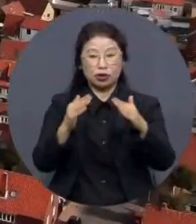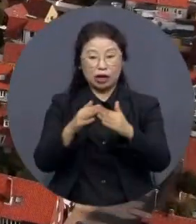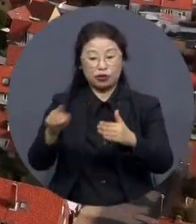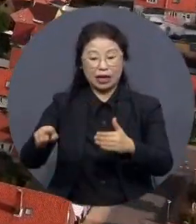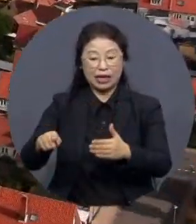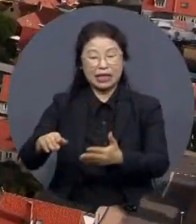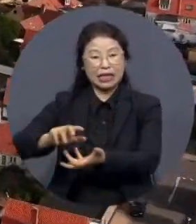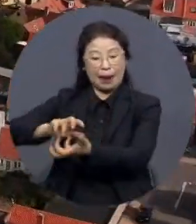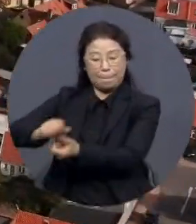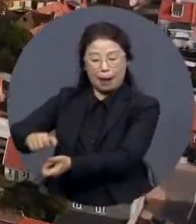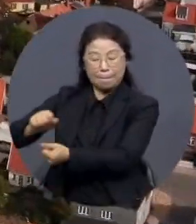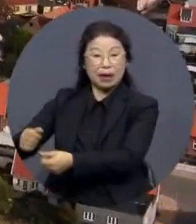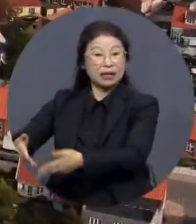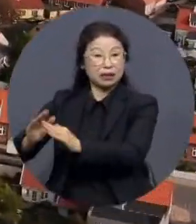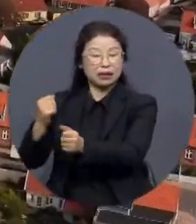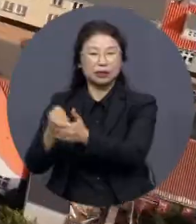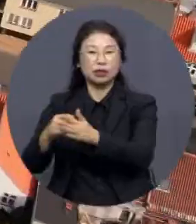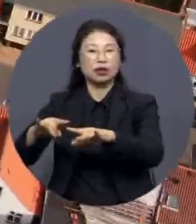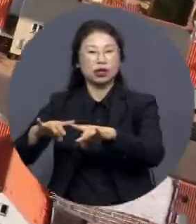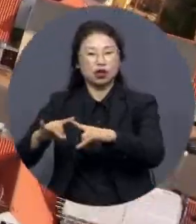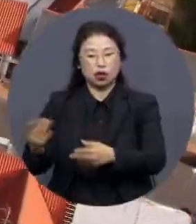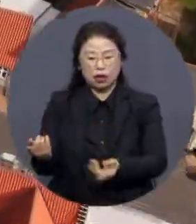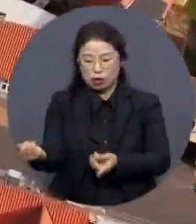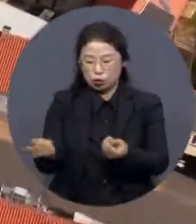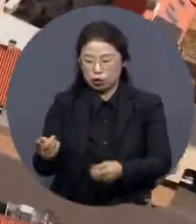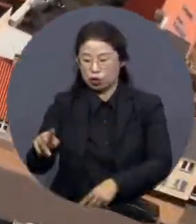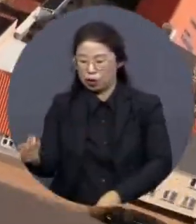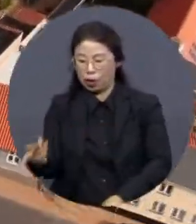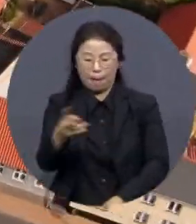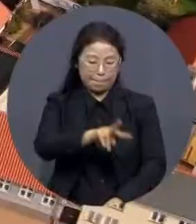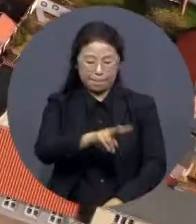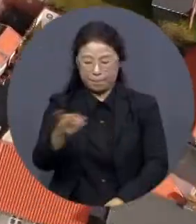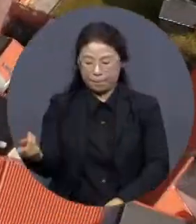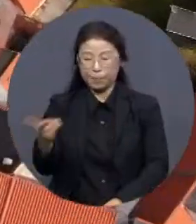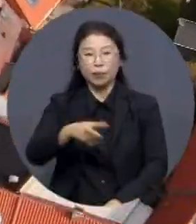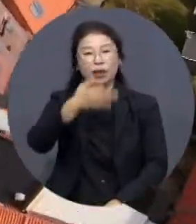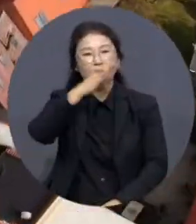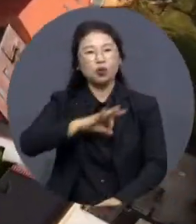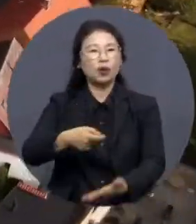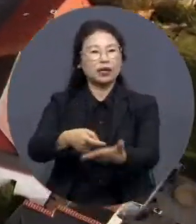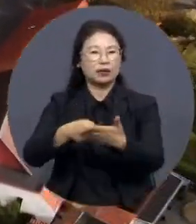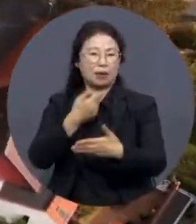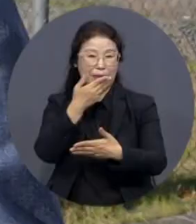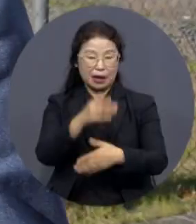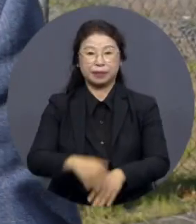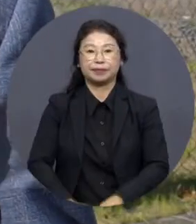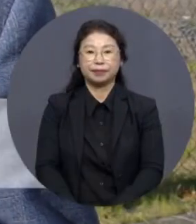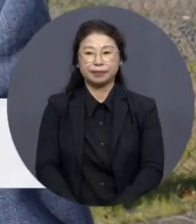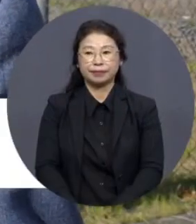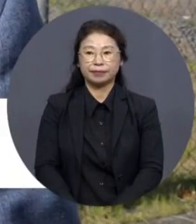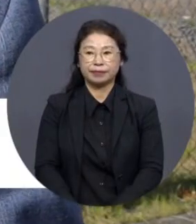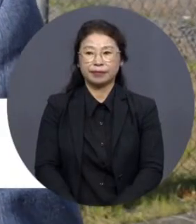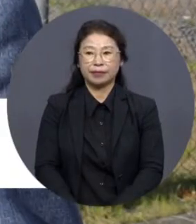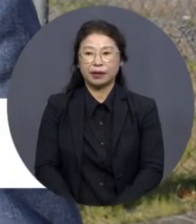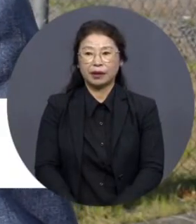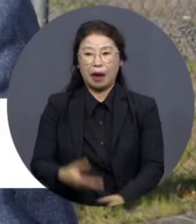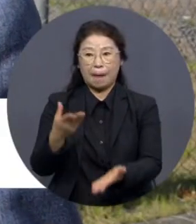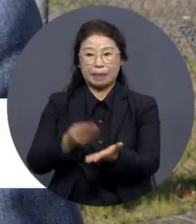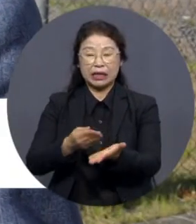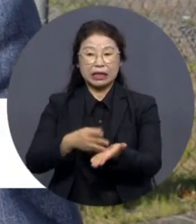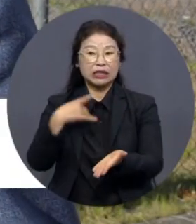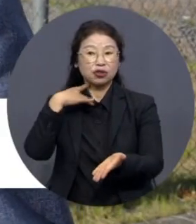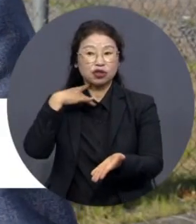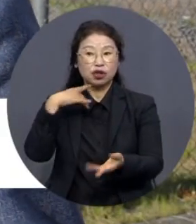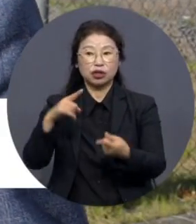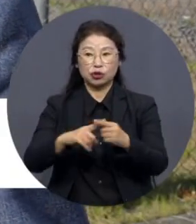펌프가 설치되면서 전력 수요를 조절하는 효과적인 수단으로 떠올랐습니다. You charge households